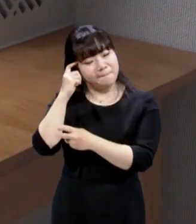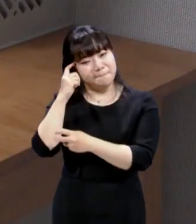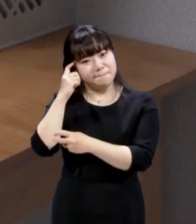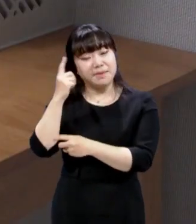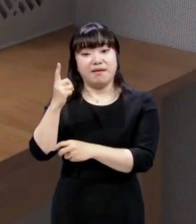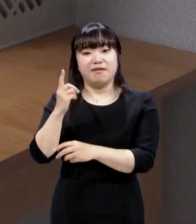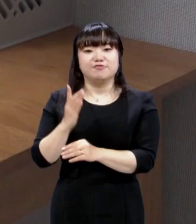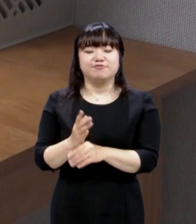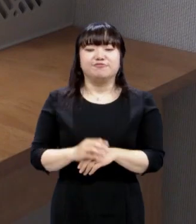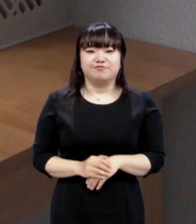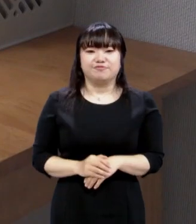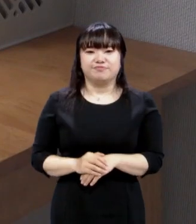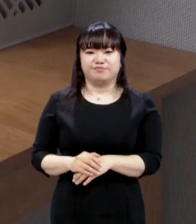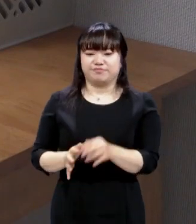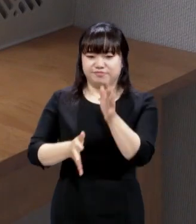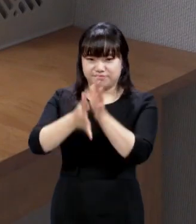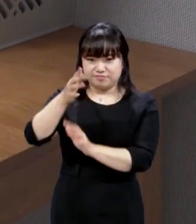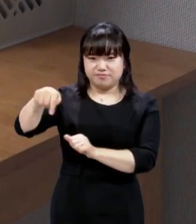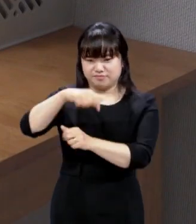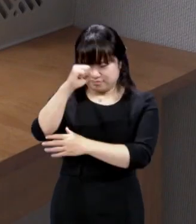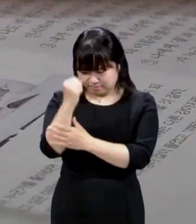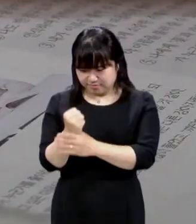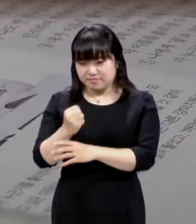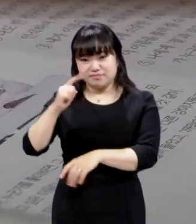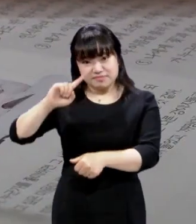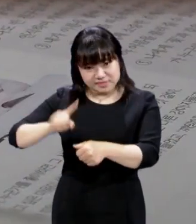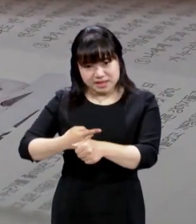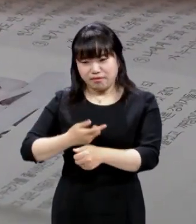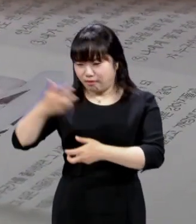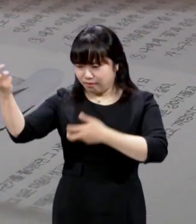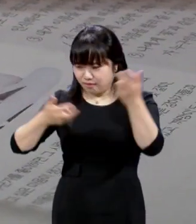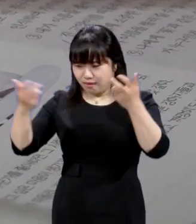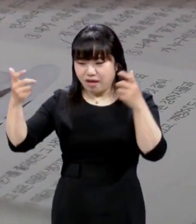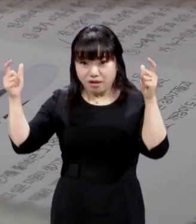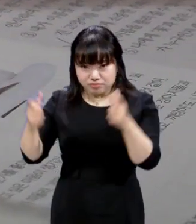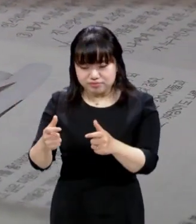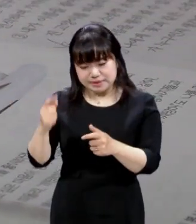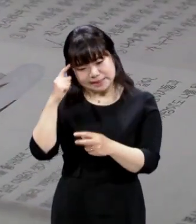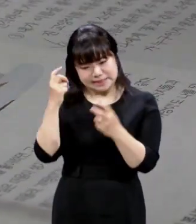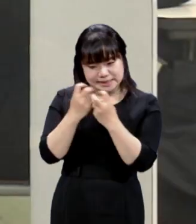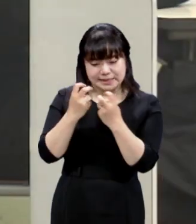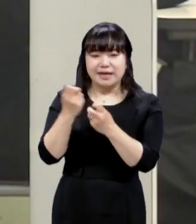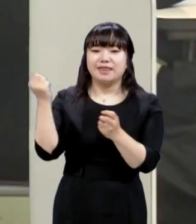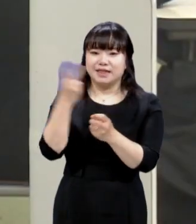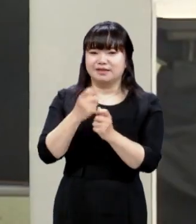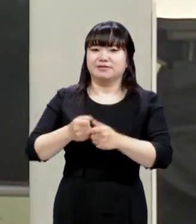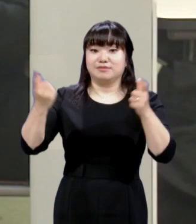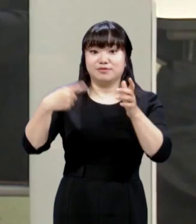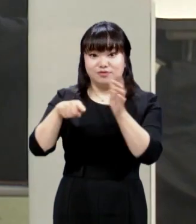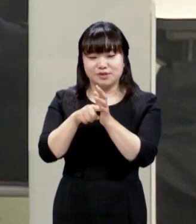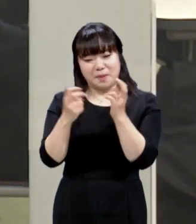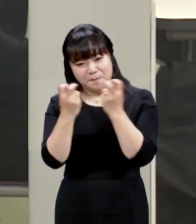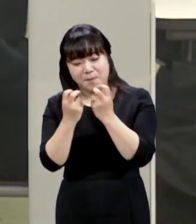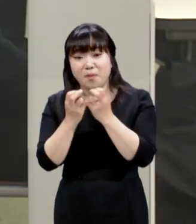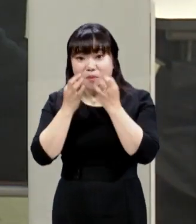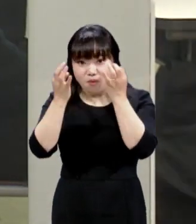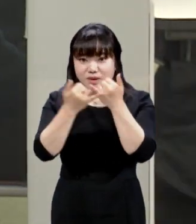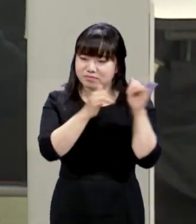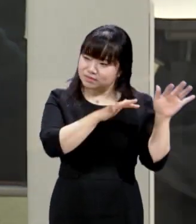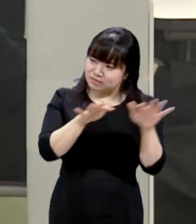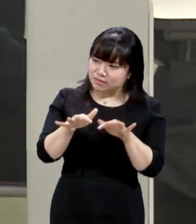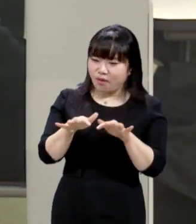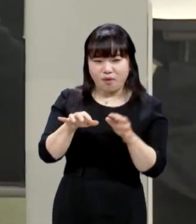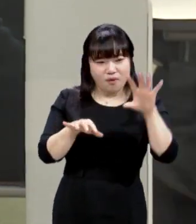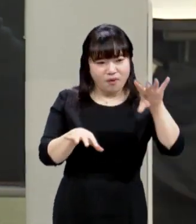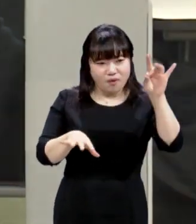도심 공동화 로 연락해 진 교육 2억원을 나름의 방식으로 개선하겠다는 서양 옥 김길성 후보의 그 공약 과연 주민들은 누구의